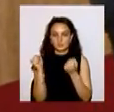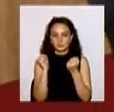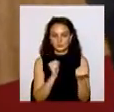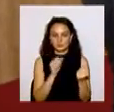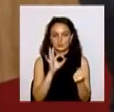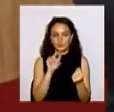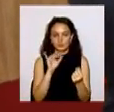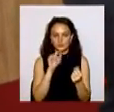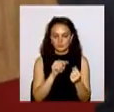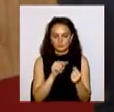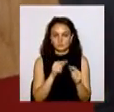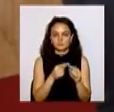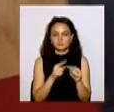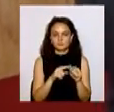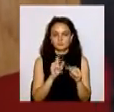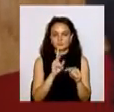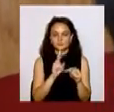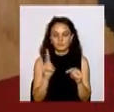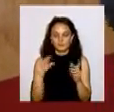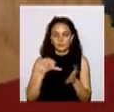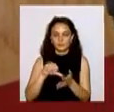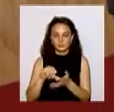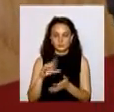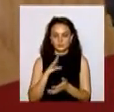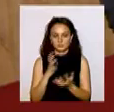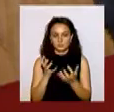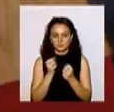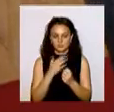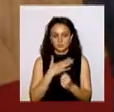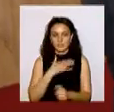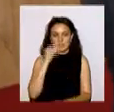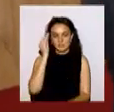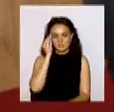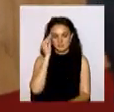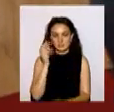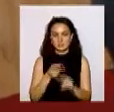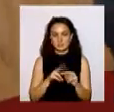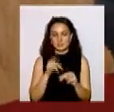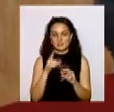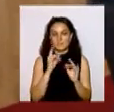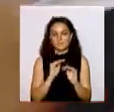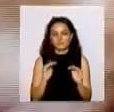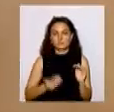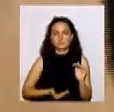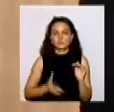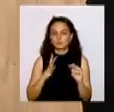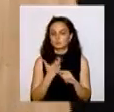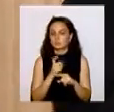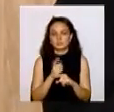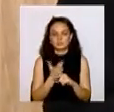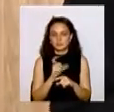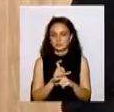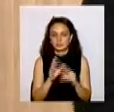და თითოეულ ამ ადამიანს, ვინც ეგლოვდა მონაწილეობას, იმიტომ რომ ჩემი აზრით ეს ამ ბავშვების ცხოვრებაში იყო ძალიან წინგადებული